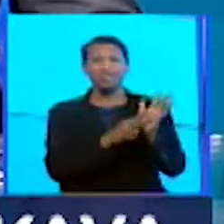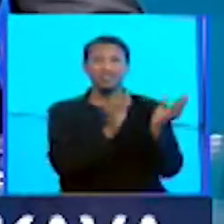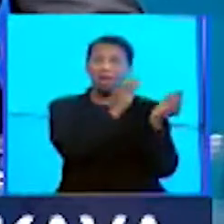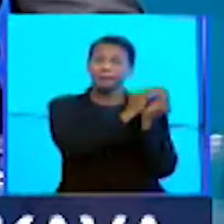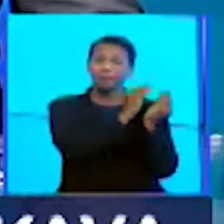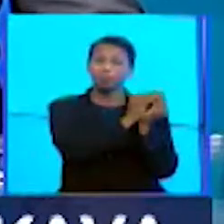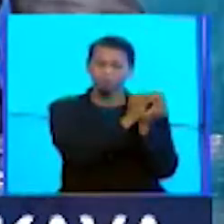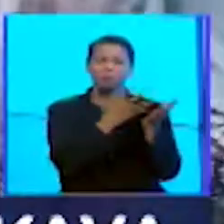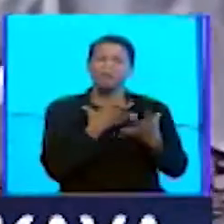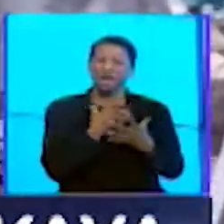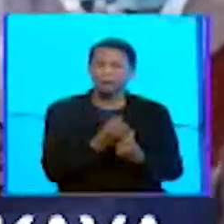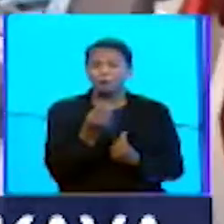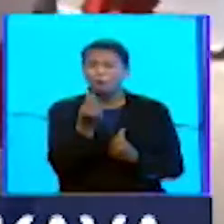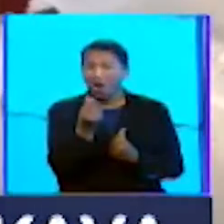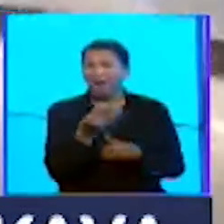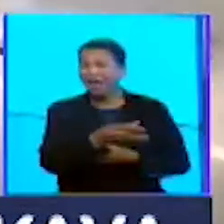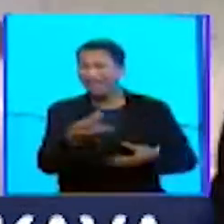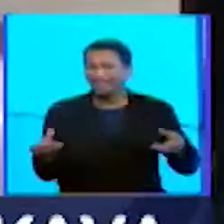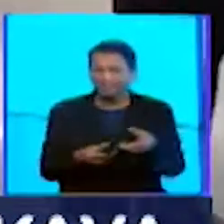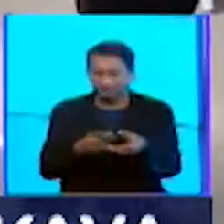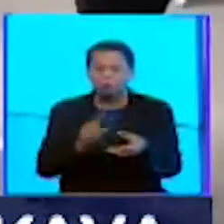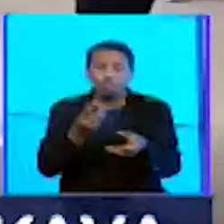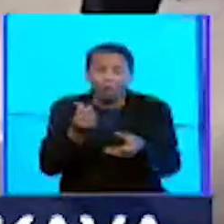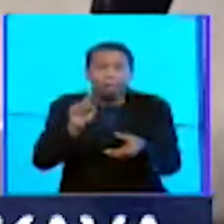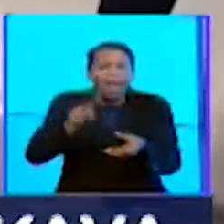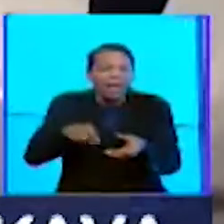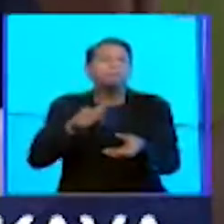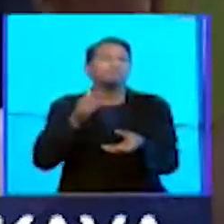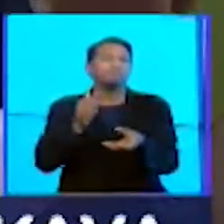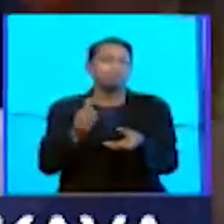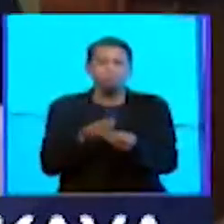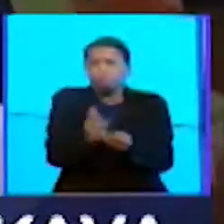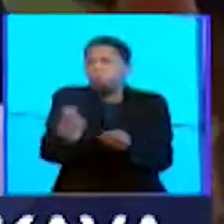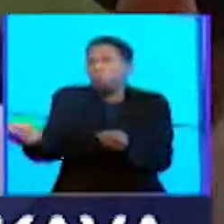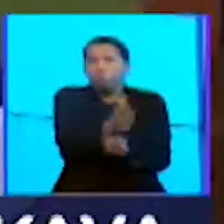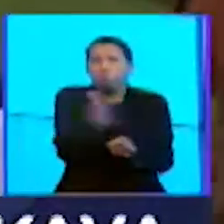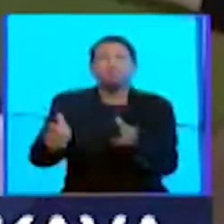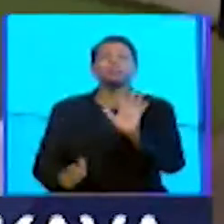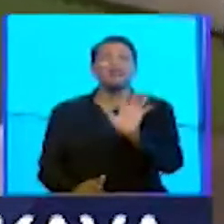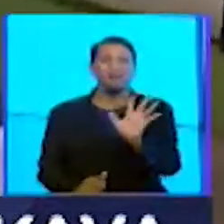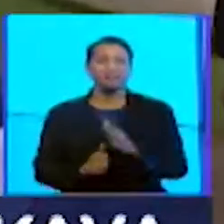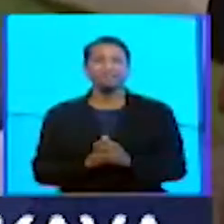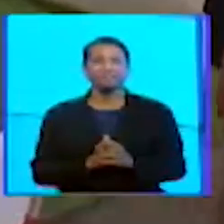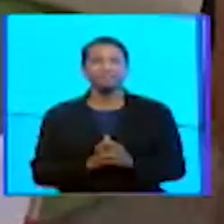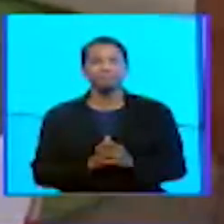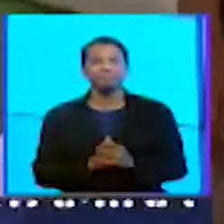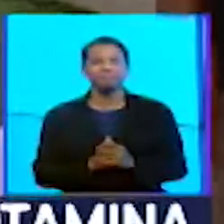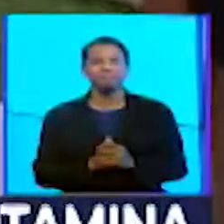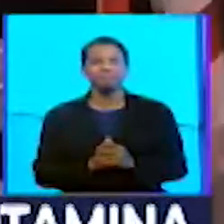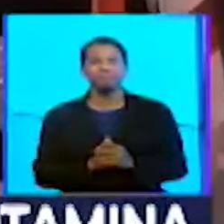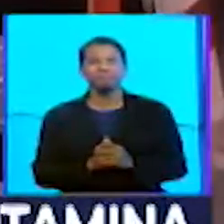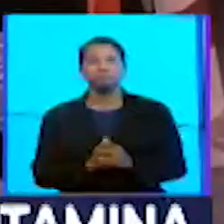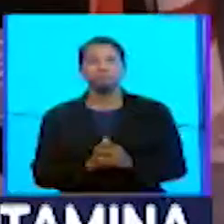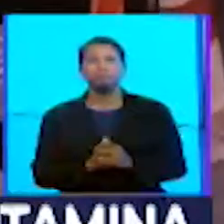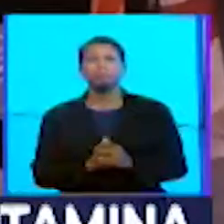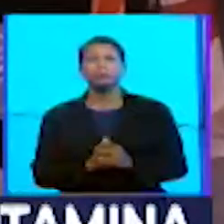uang ganti rugi digunakan sebaik mungkin Hai kebahagiaan meliputi para warga yang terdampak pembangunan proyek petrochemical